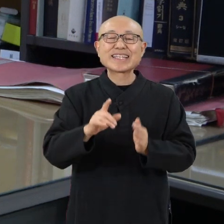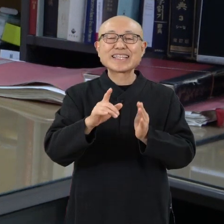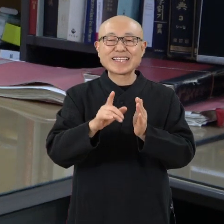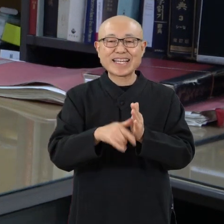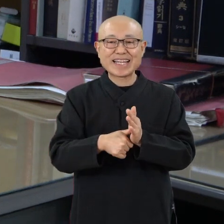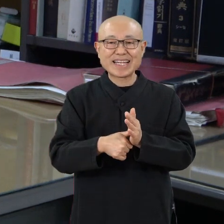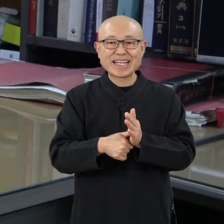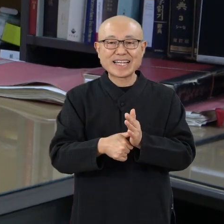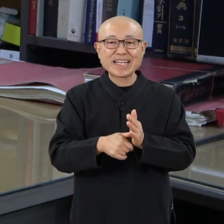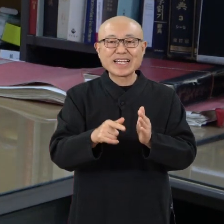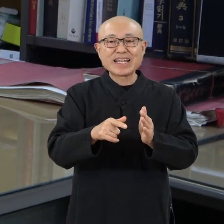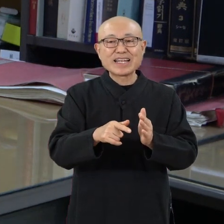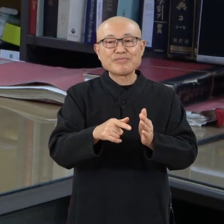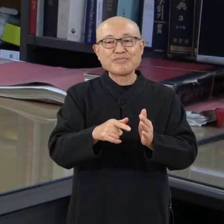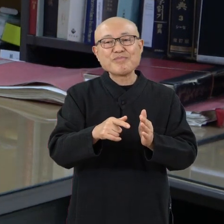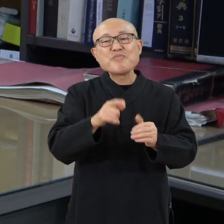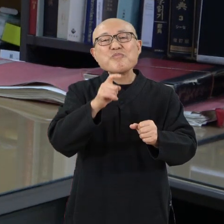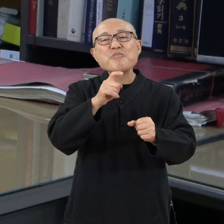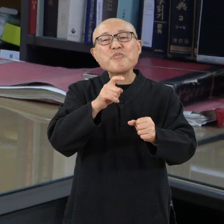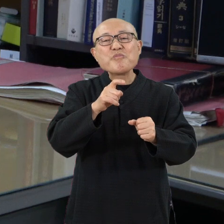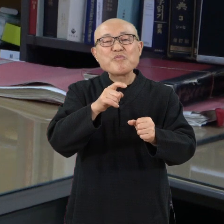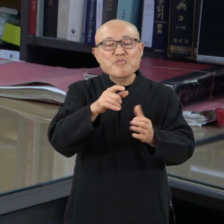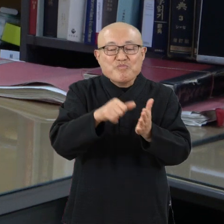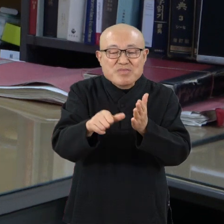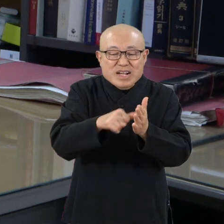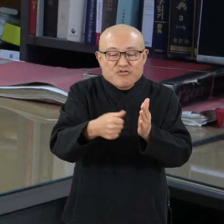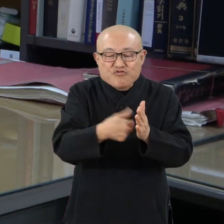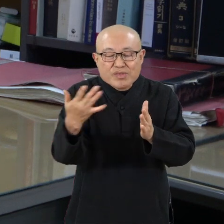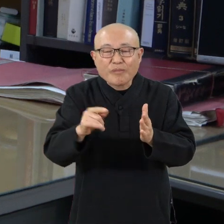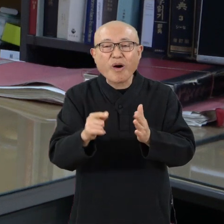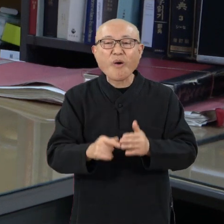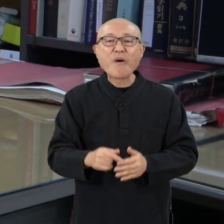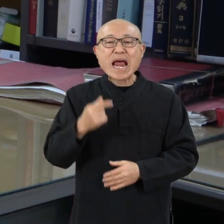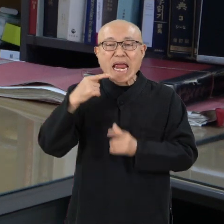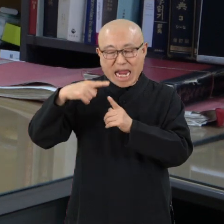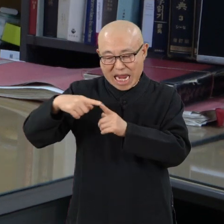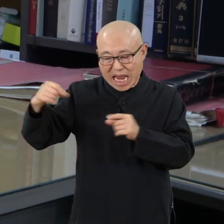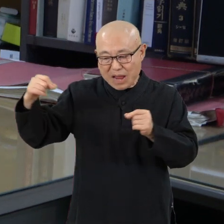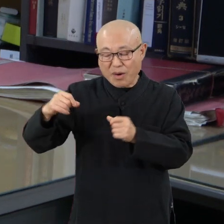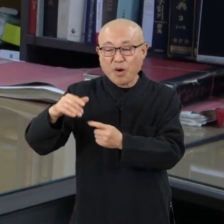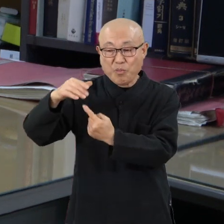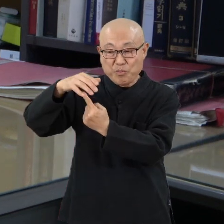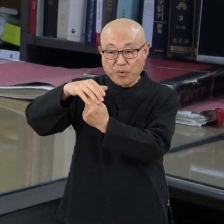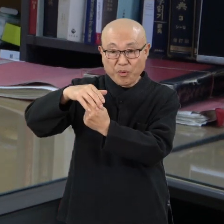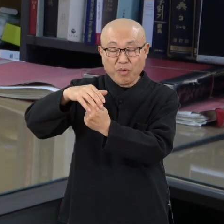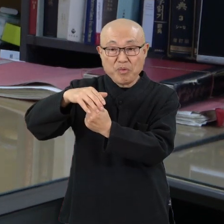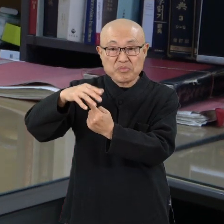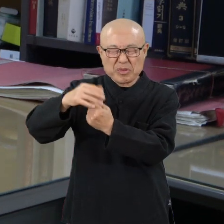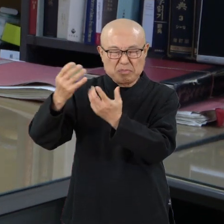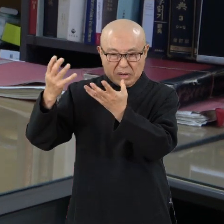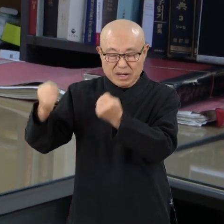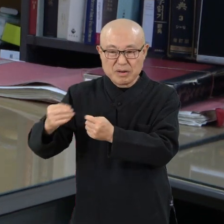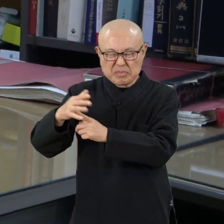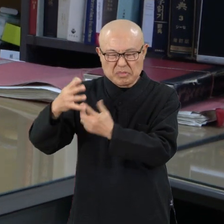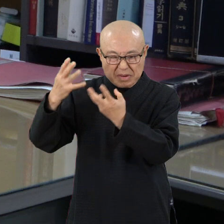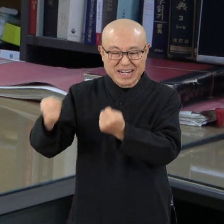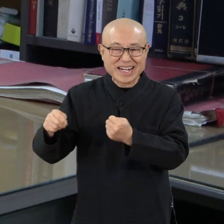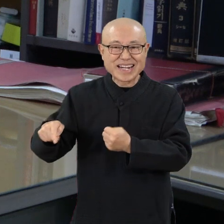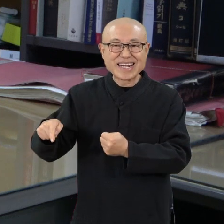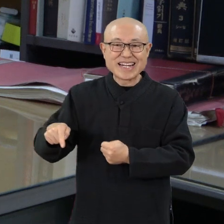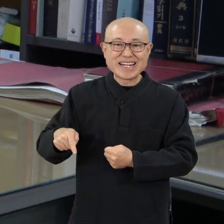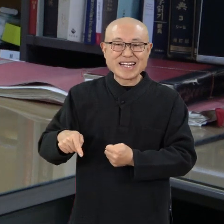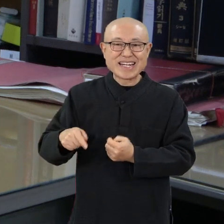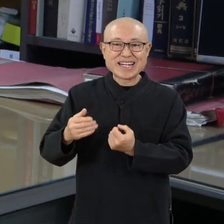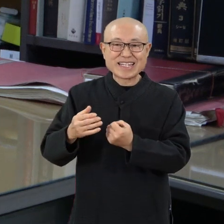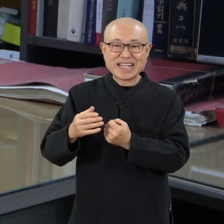거기 주된 물건이 아마 그 일본에서는 표고버섯이 굉장히 그때는 기중품이었나 봐요. 그러니까